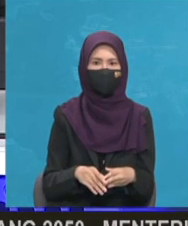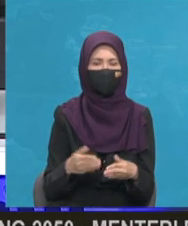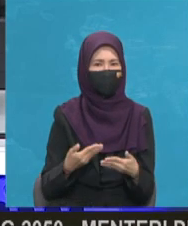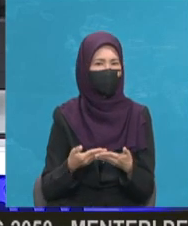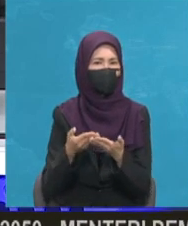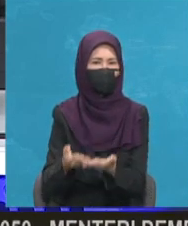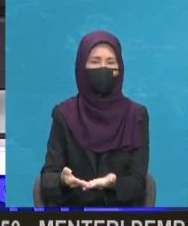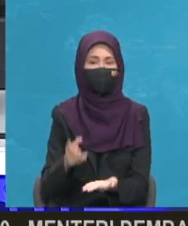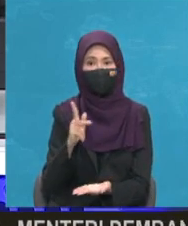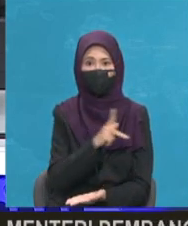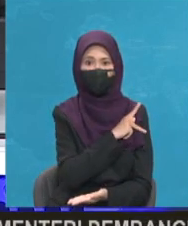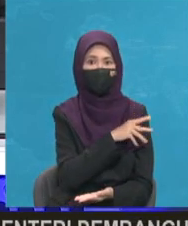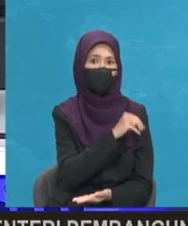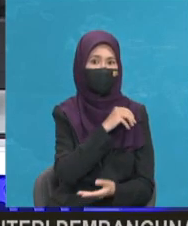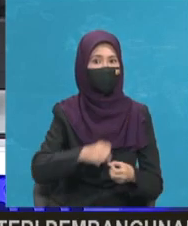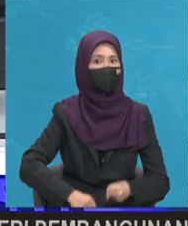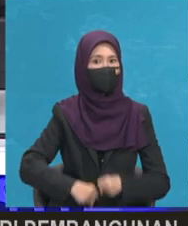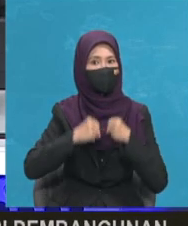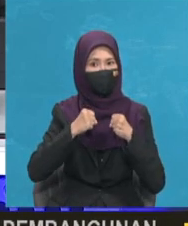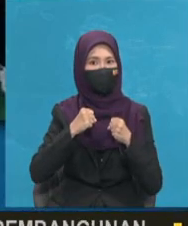kepada Kementerian Kesehatan